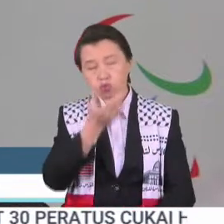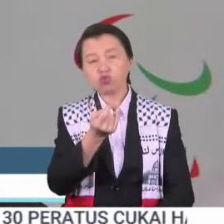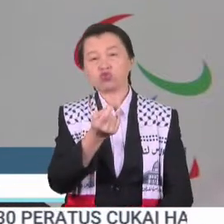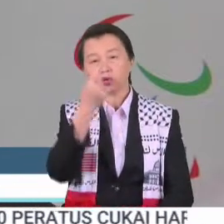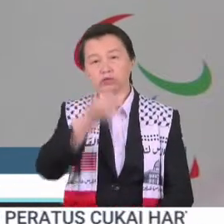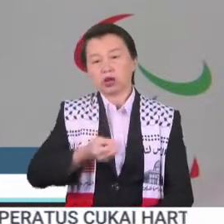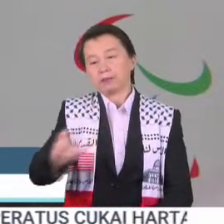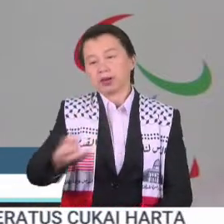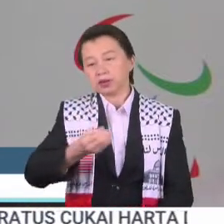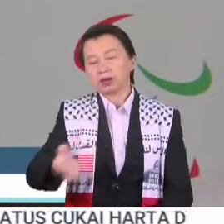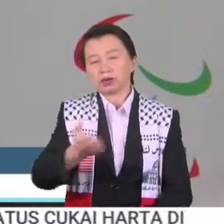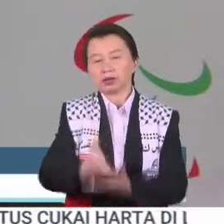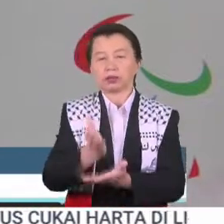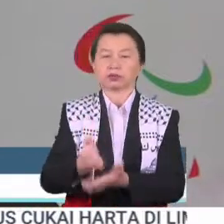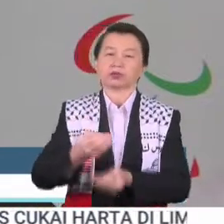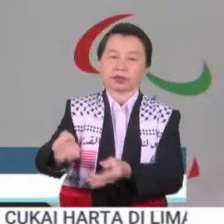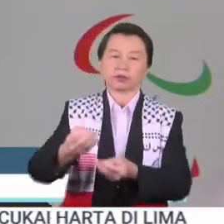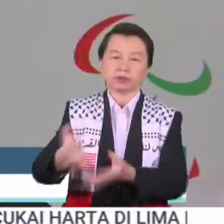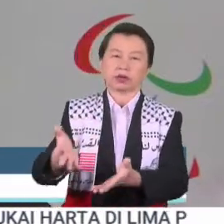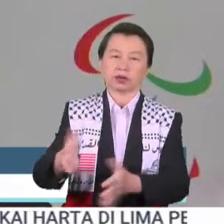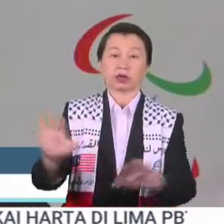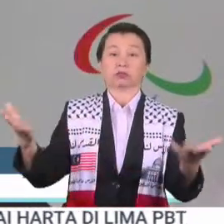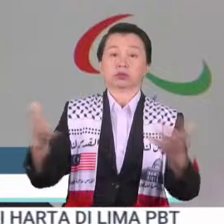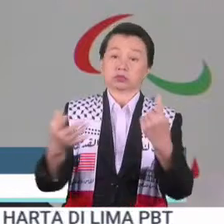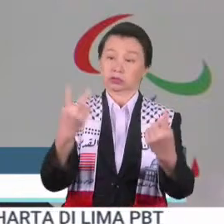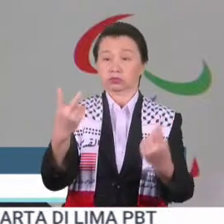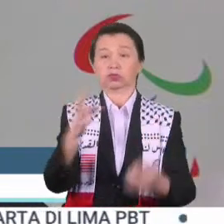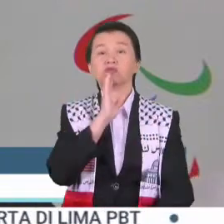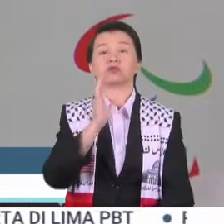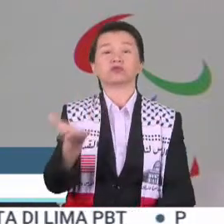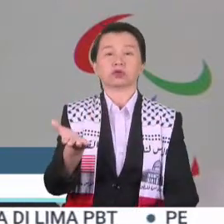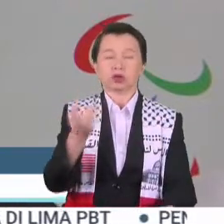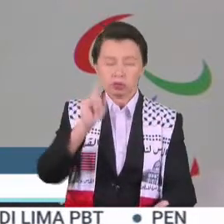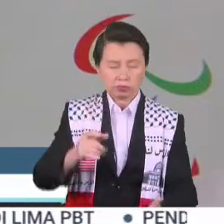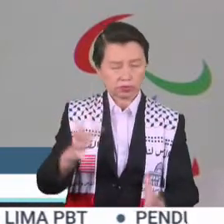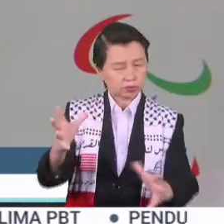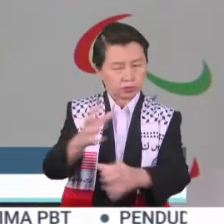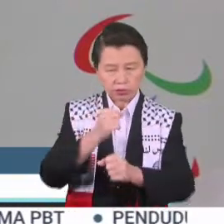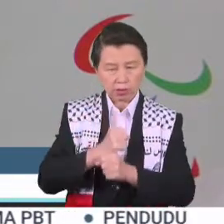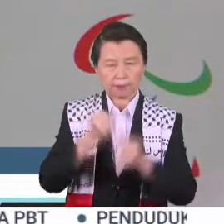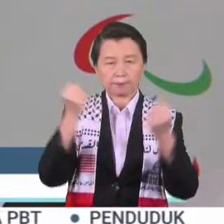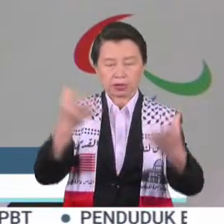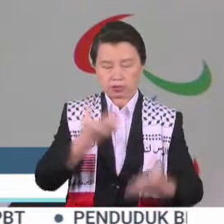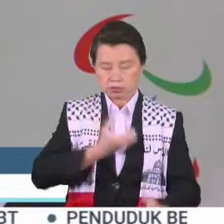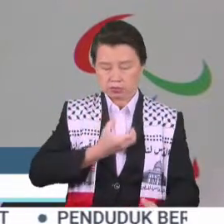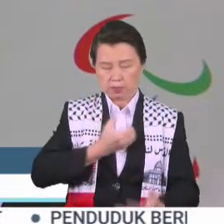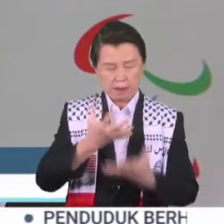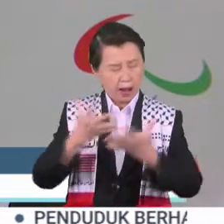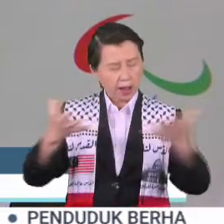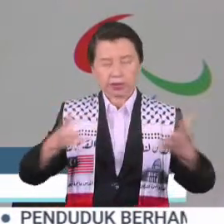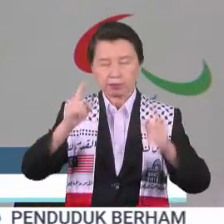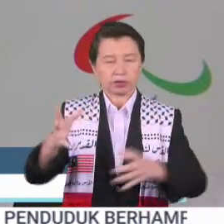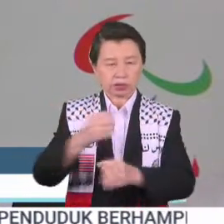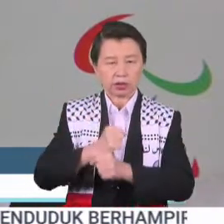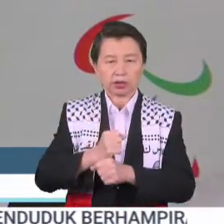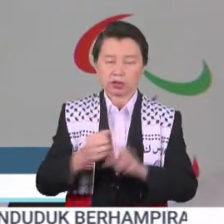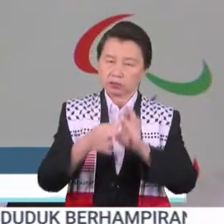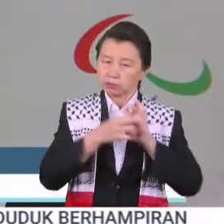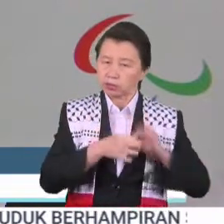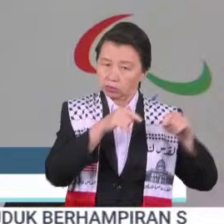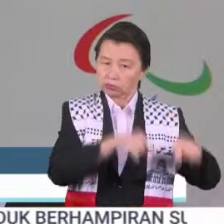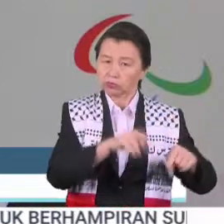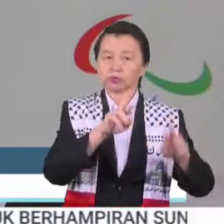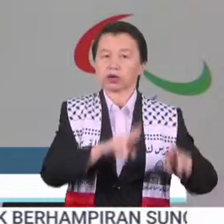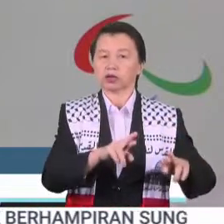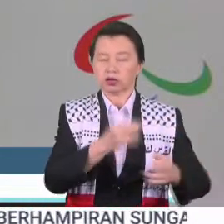kita untuk bagi bajet, takkan kita setakat 1-2 emas. You have to get a lot of medal if possible. This belongs to rakyat. Ini